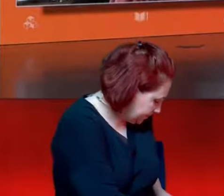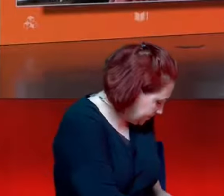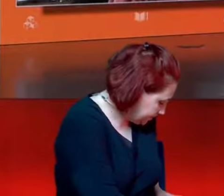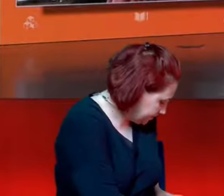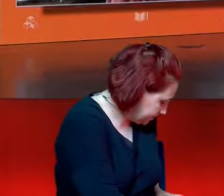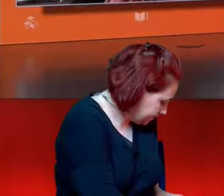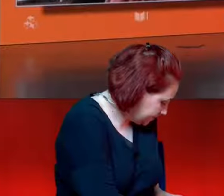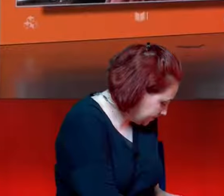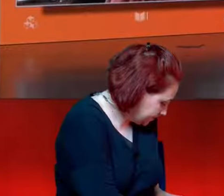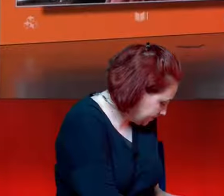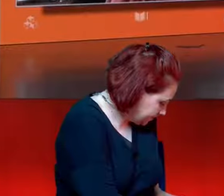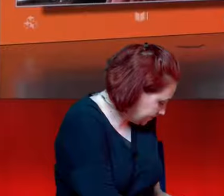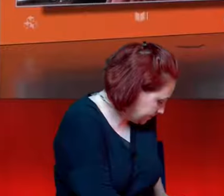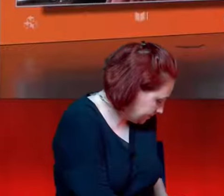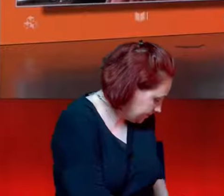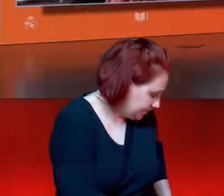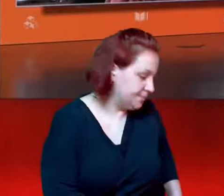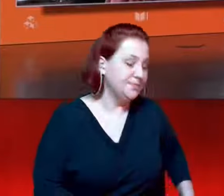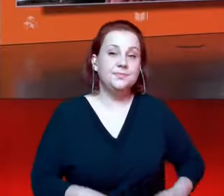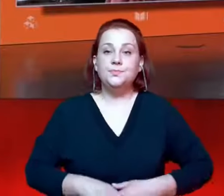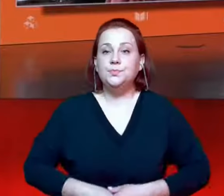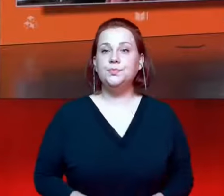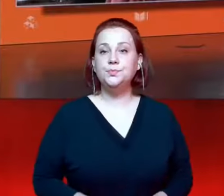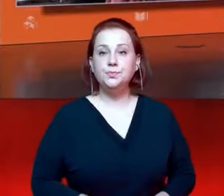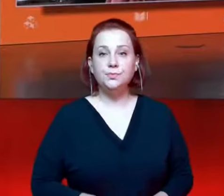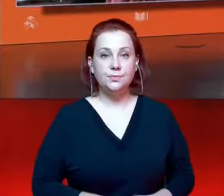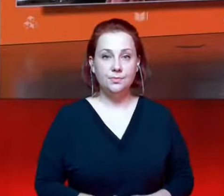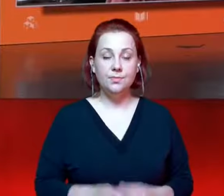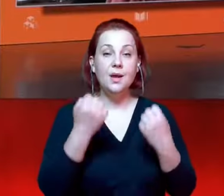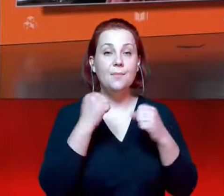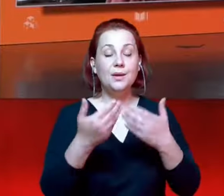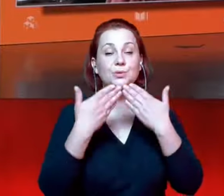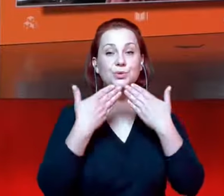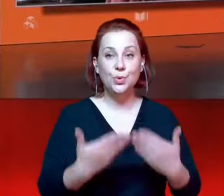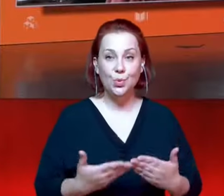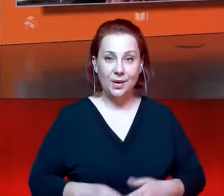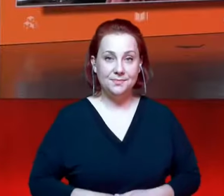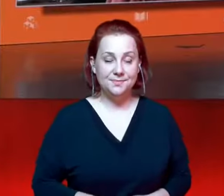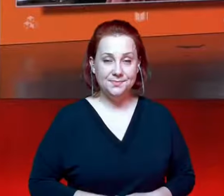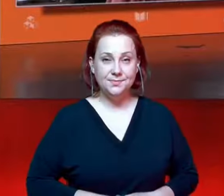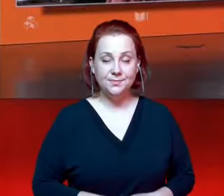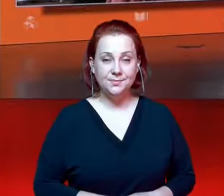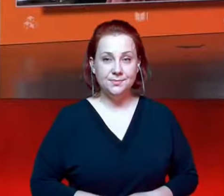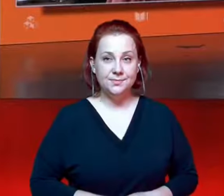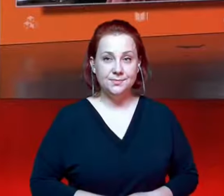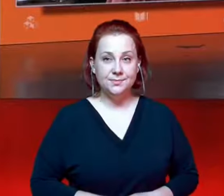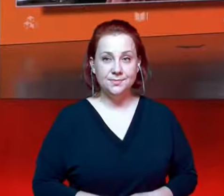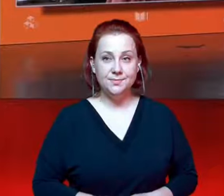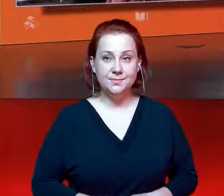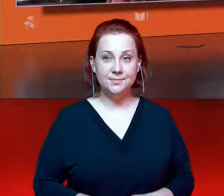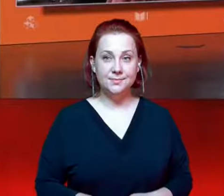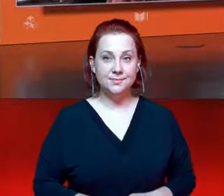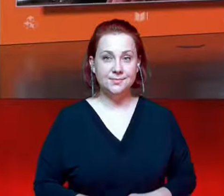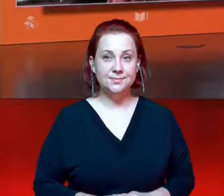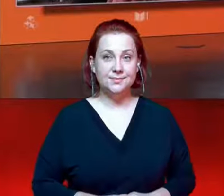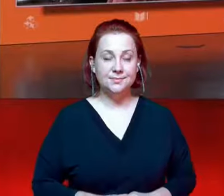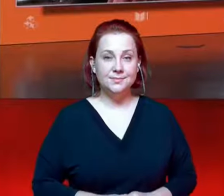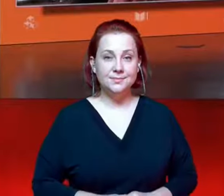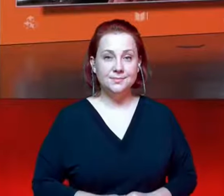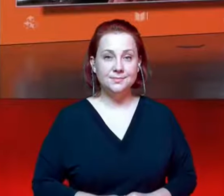Thank you very much. Bardzo dziękuję. And thank you to the Katowice